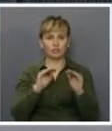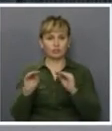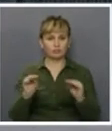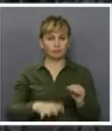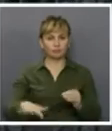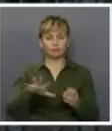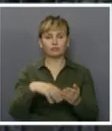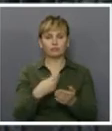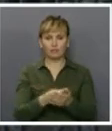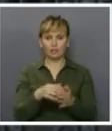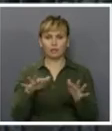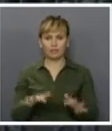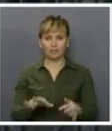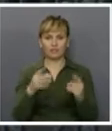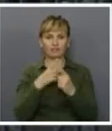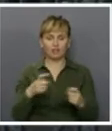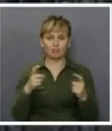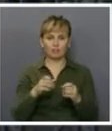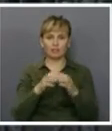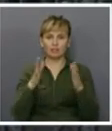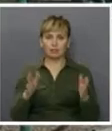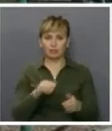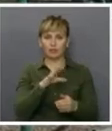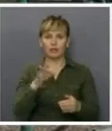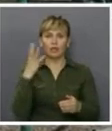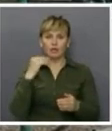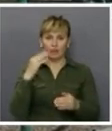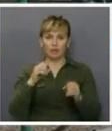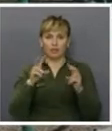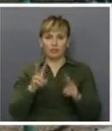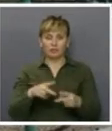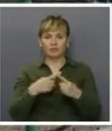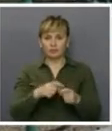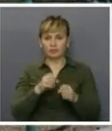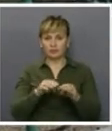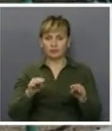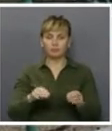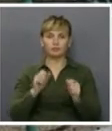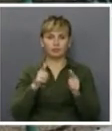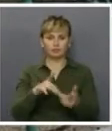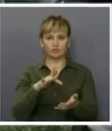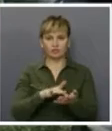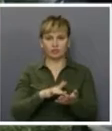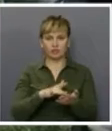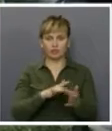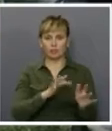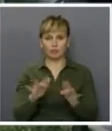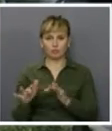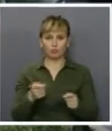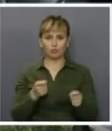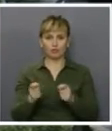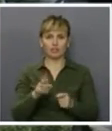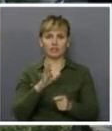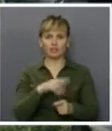зоне платной парковки. Информация с терминалов ТО Алматы спецтехпаркинг-сервис поступает в Центр оперативного управления